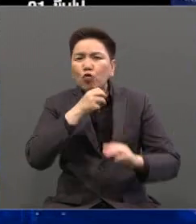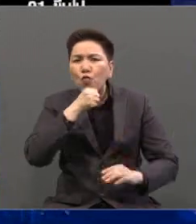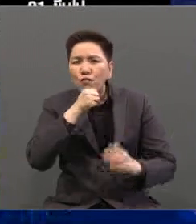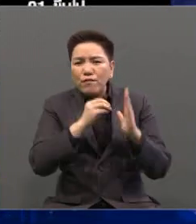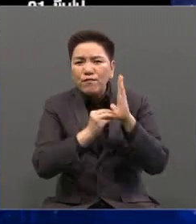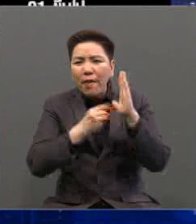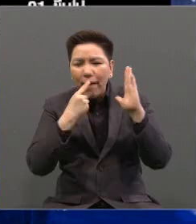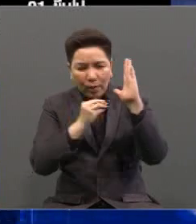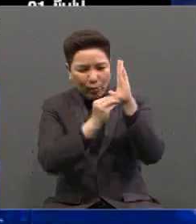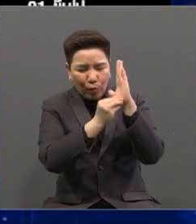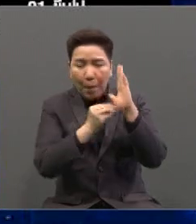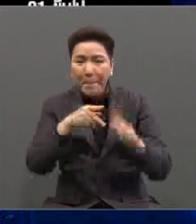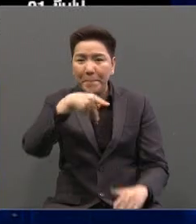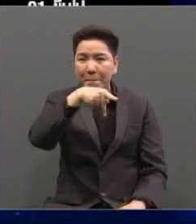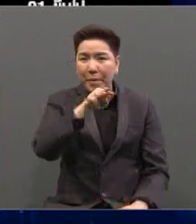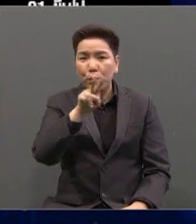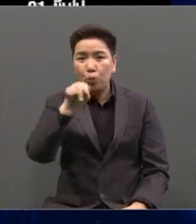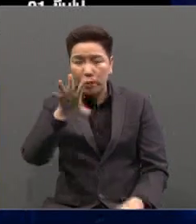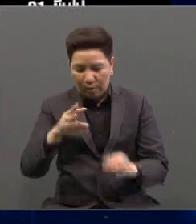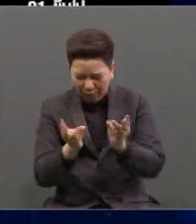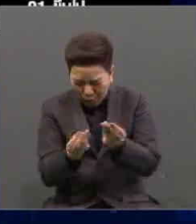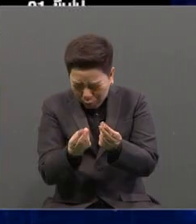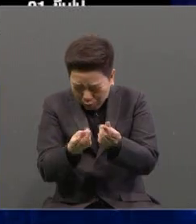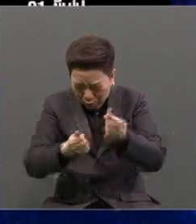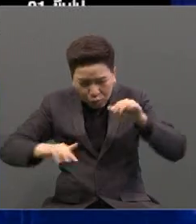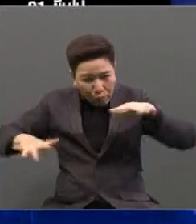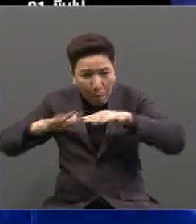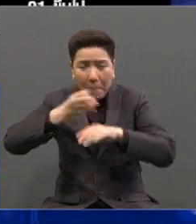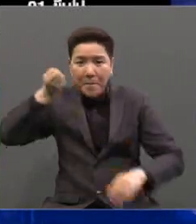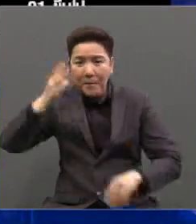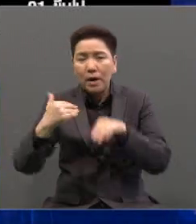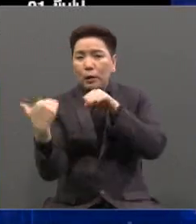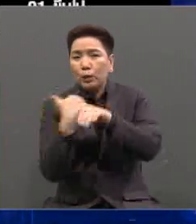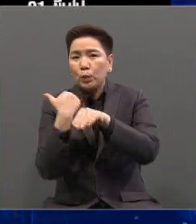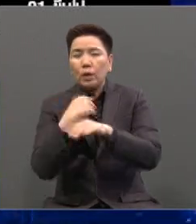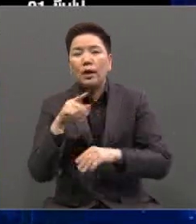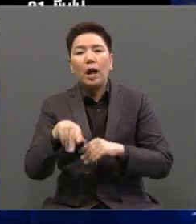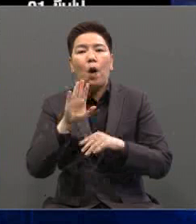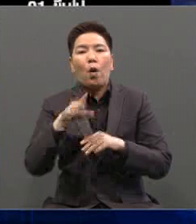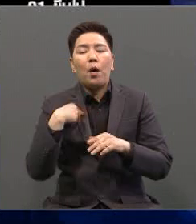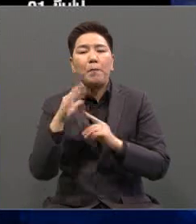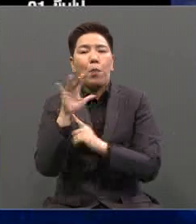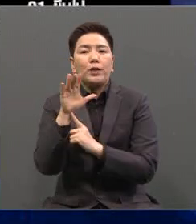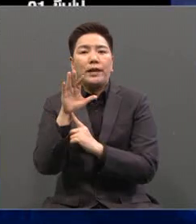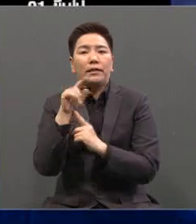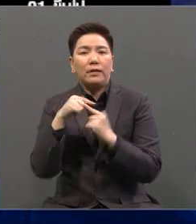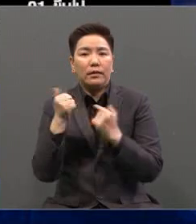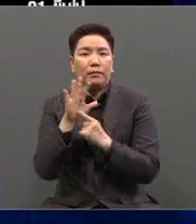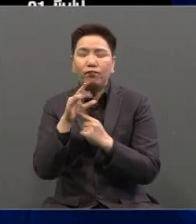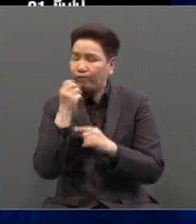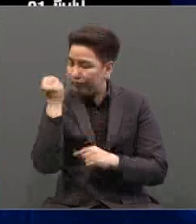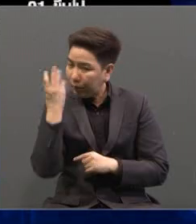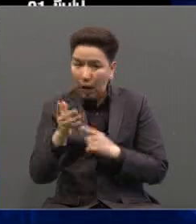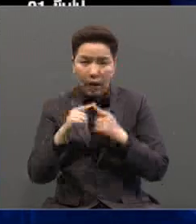สีส้มและสีแดงฝุ่น PM 2.5หนักสุดครับที่ริมถนนกาญจนาภิเษกเขตบางขุนเทียนกรุงเทพฯ